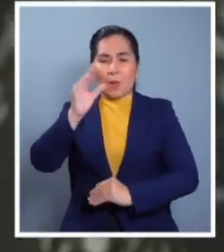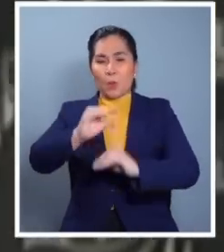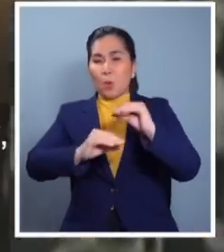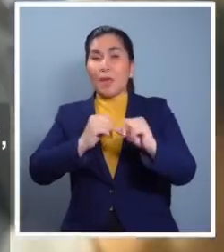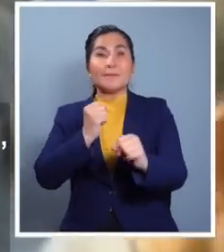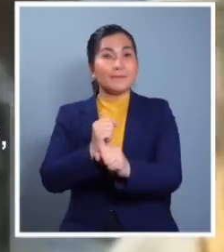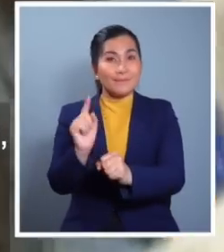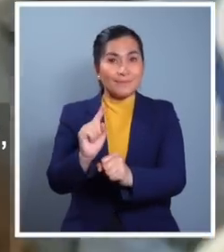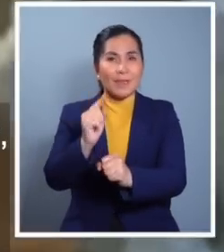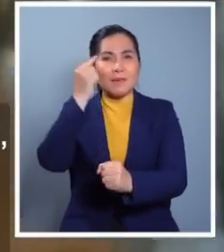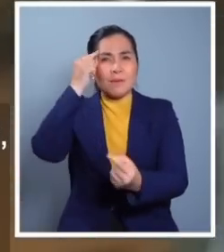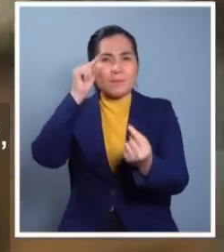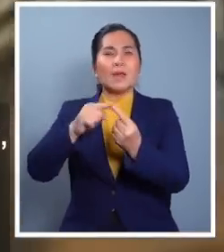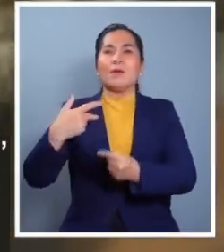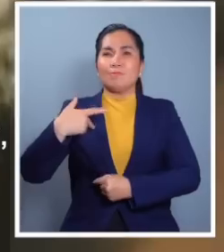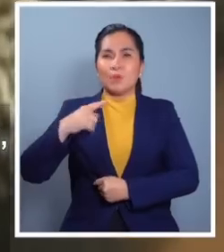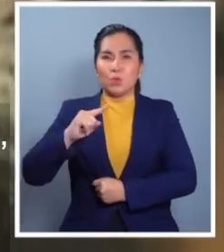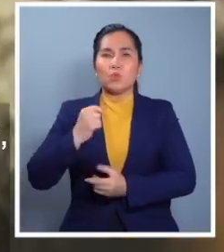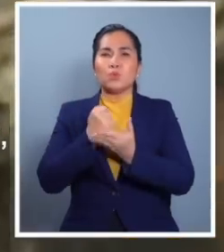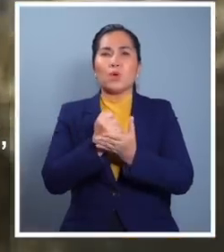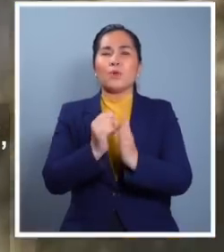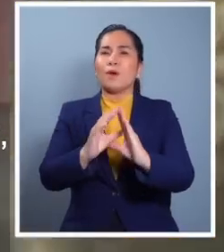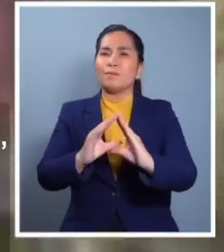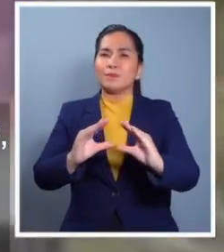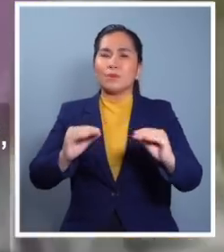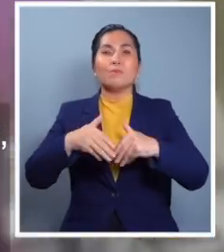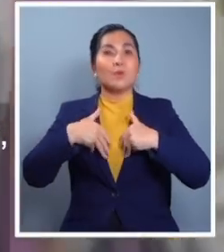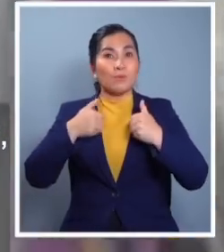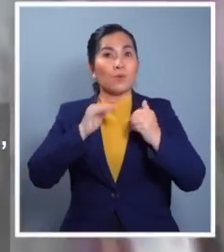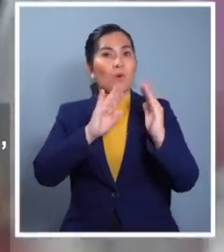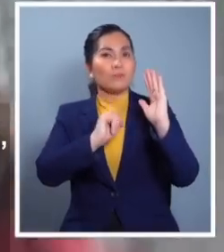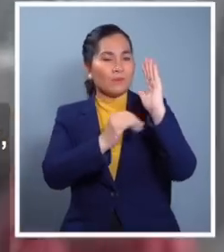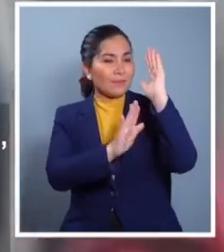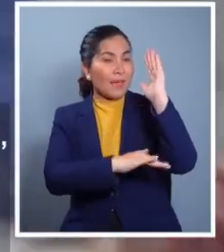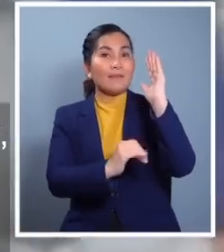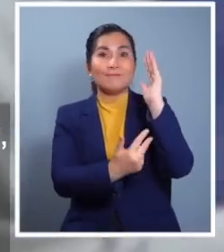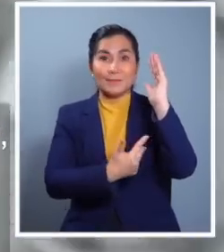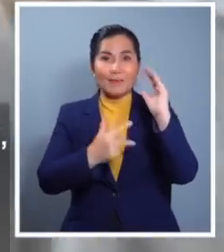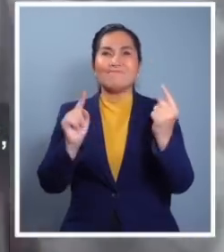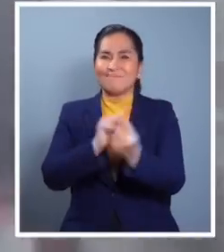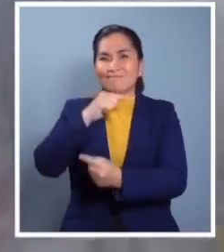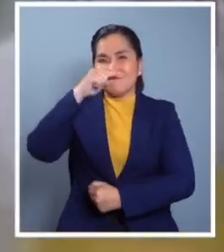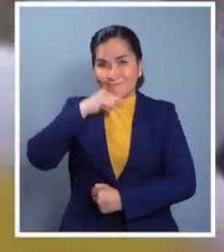การนี้เพื่อประโยชน์ต่อการสร้างสันติสุขในจังหวัดชายแดนภาคใต้และสังคมไทย